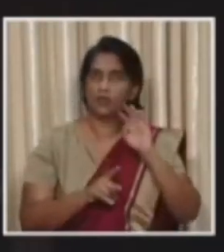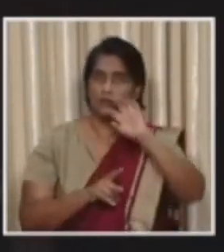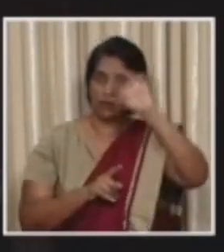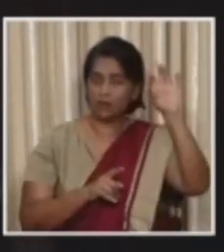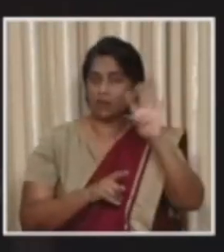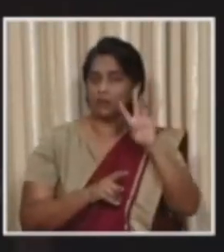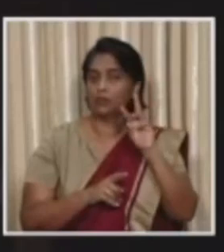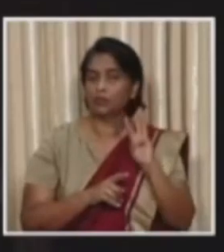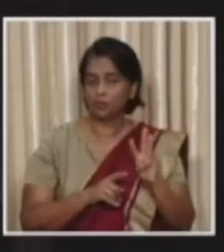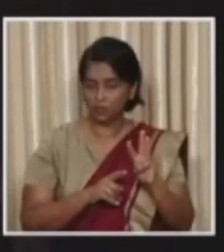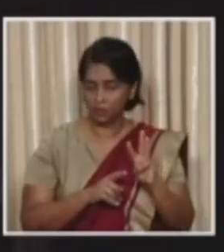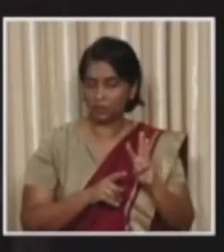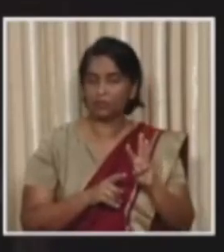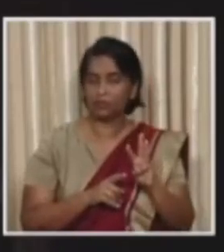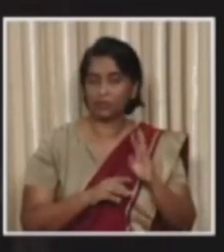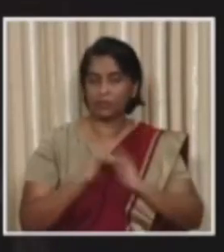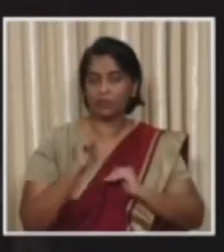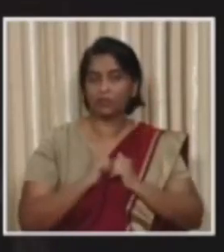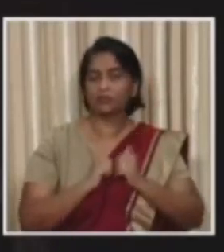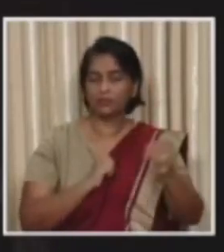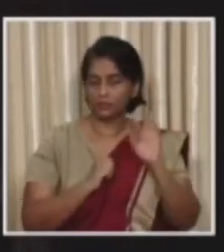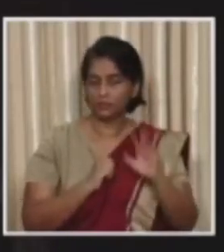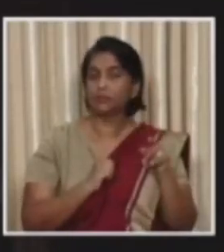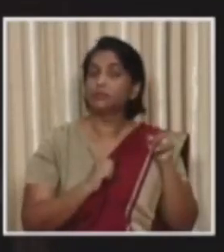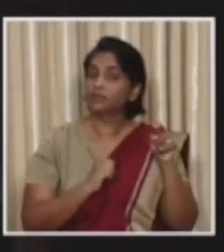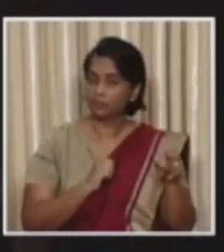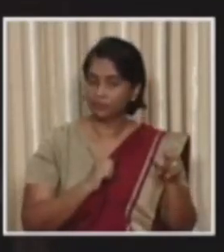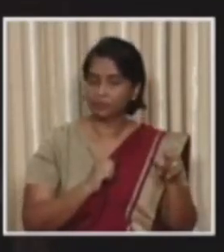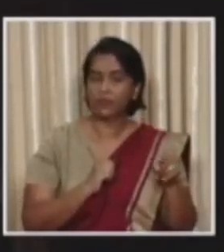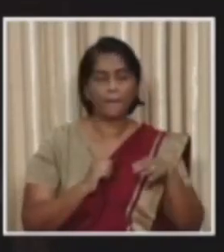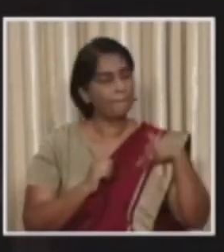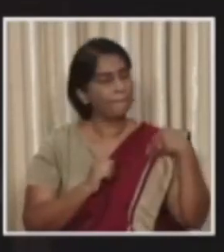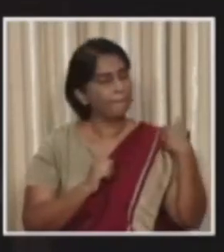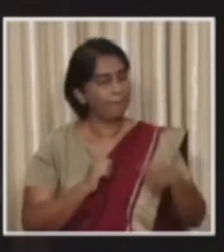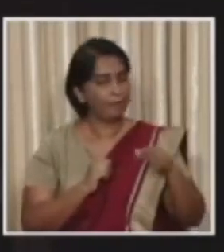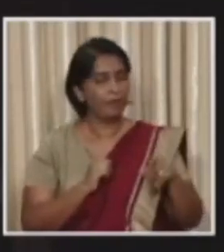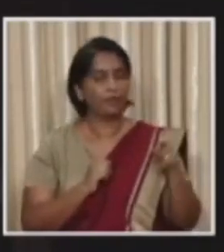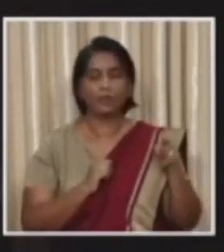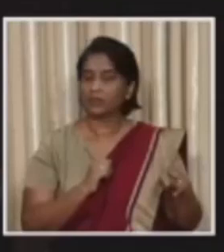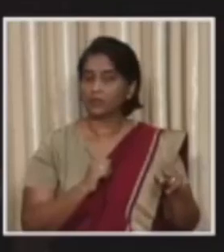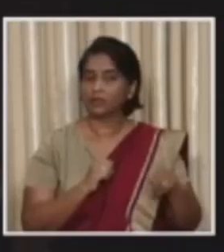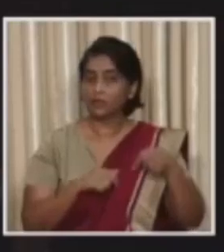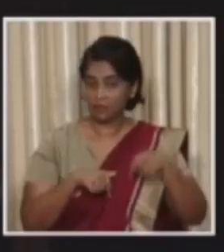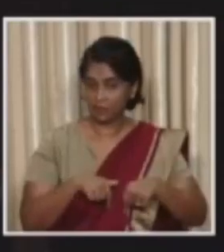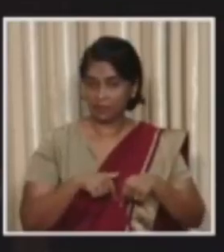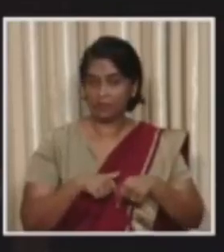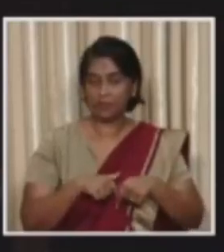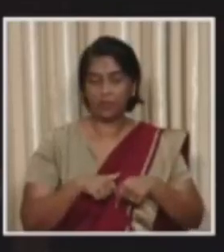43ක ක්‍රියාත්මක වෙන්නට නියමිතයි. එයින් ප්‍රධාන වශයෙන් මෙහි ඉඳලා